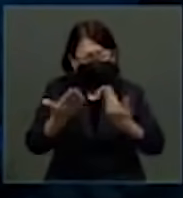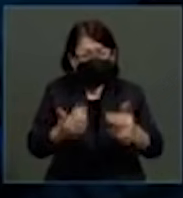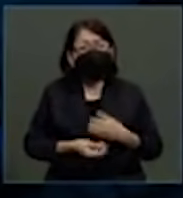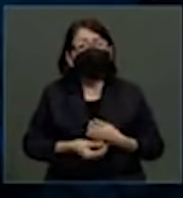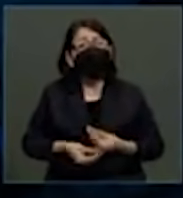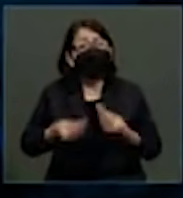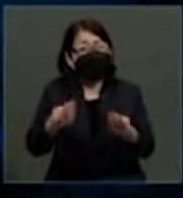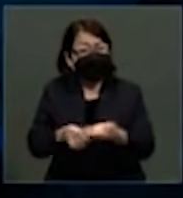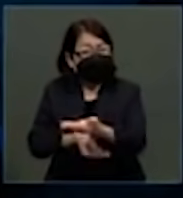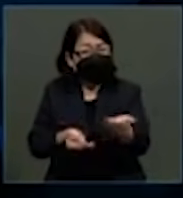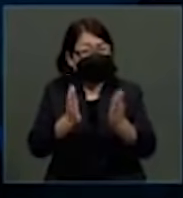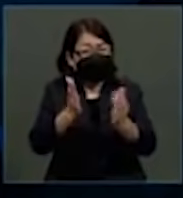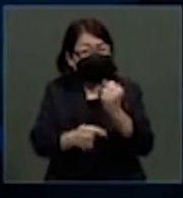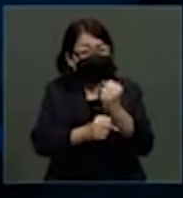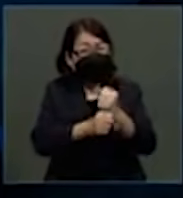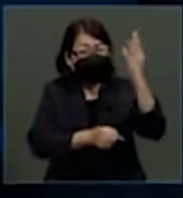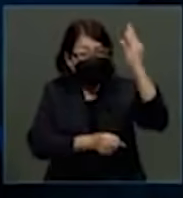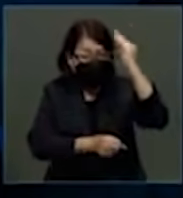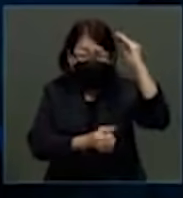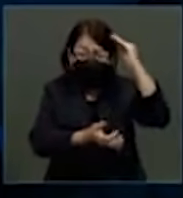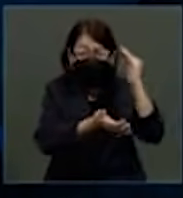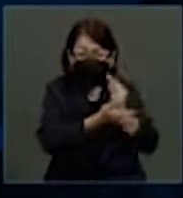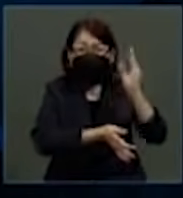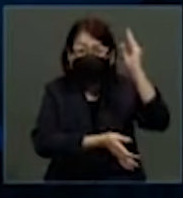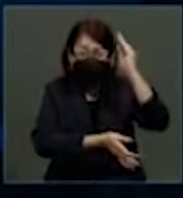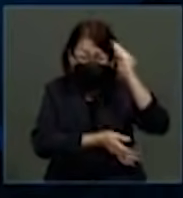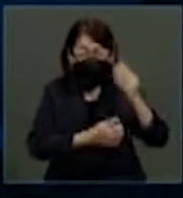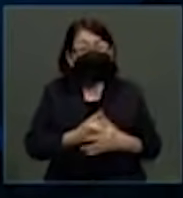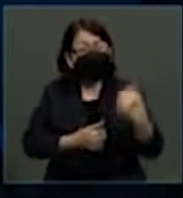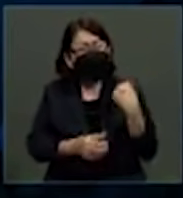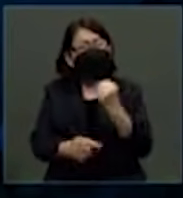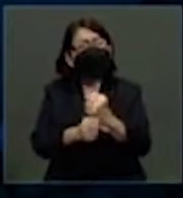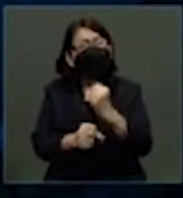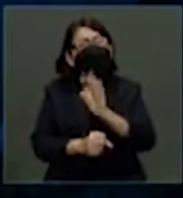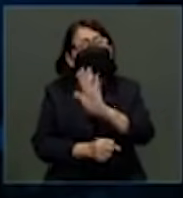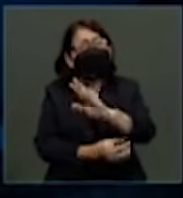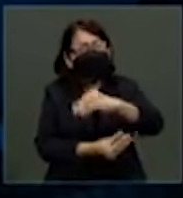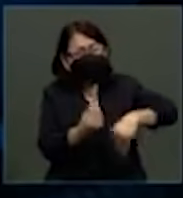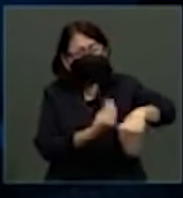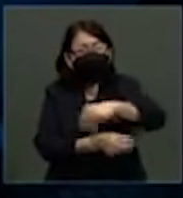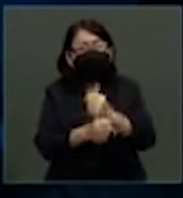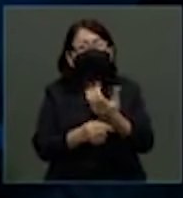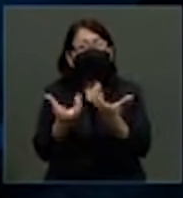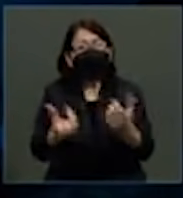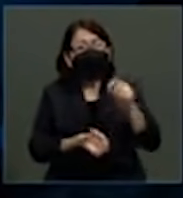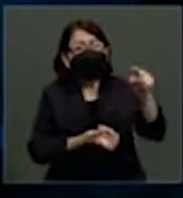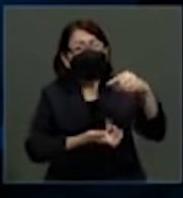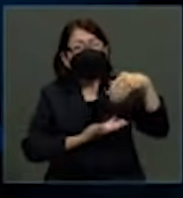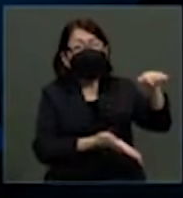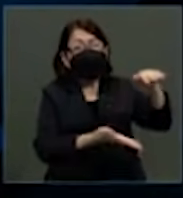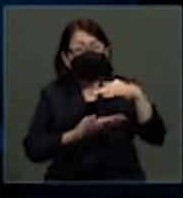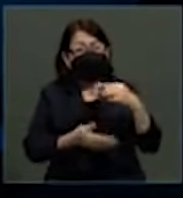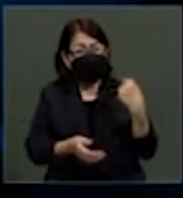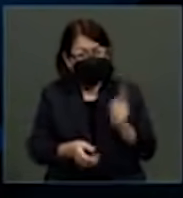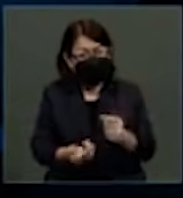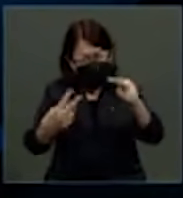อันนี้ก็เน้นหลายๆอย่างการตีความเมื่อสักครู่เมื่อเช้านี้นะครับก็ขอให้เจ้าหน้าที่ได้รับทราบนะครับเพราะว่าบ